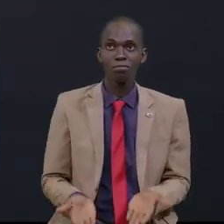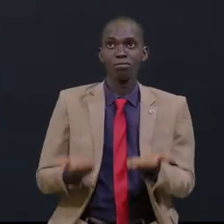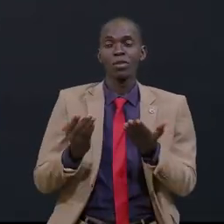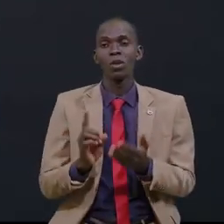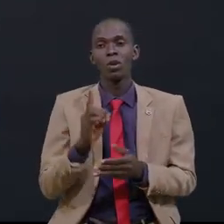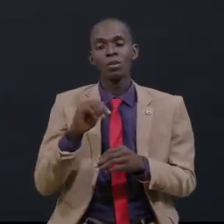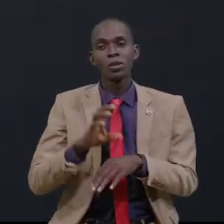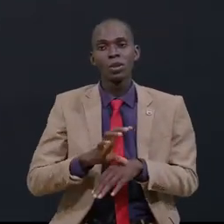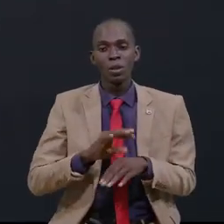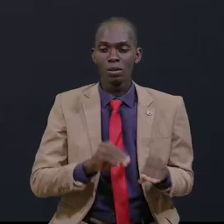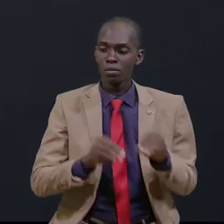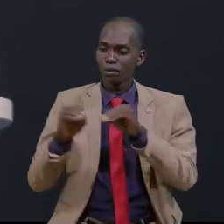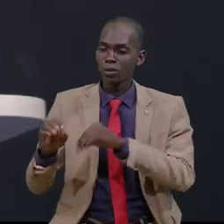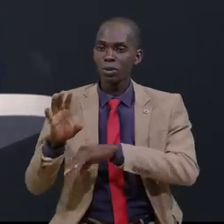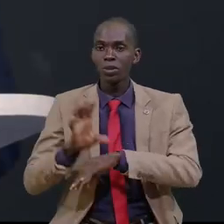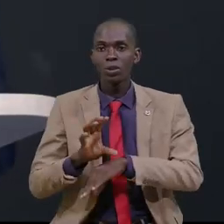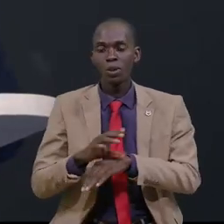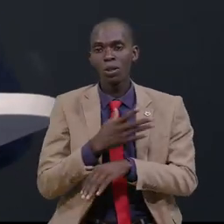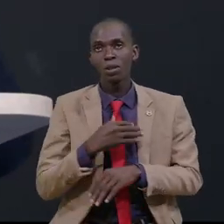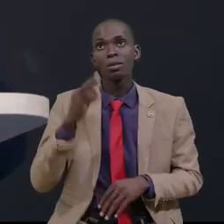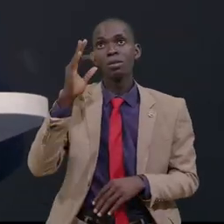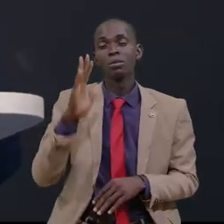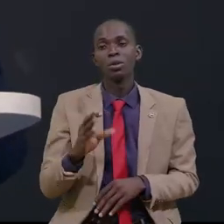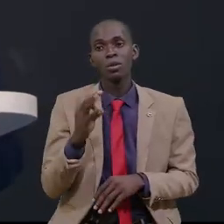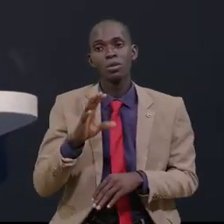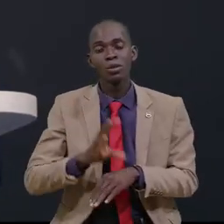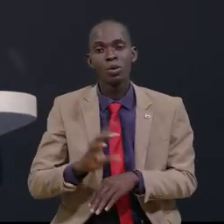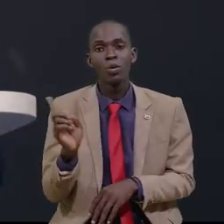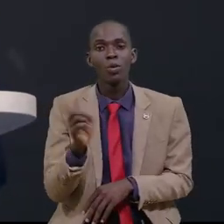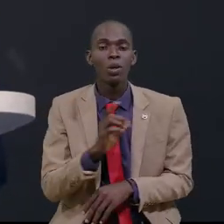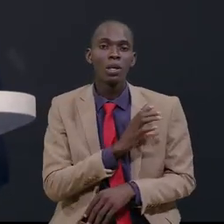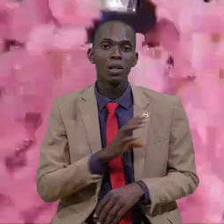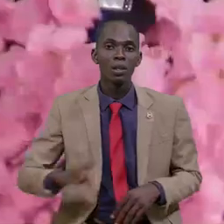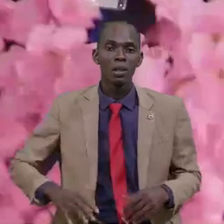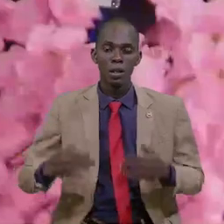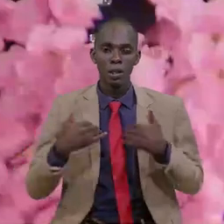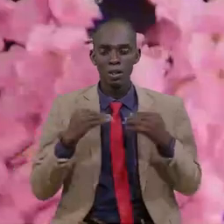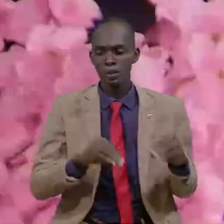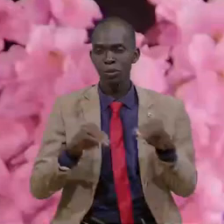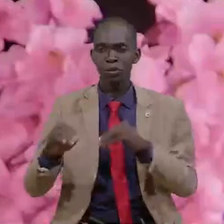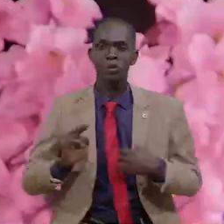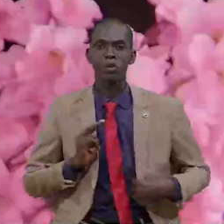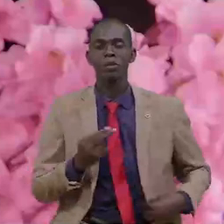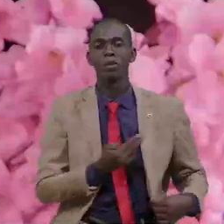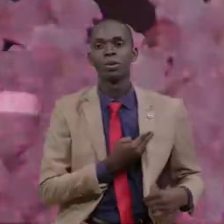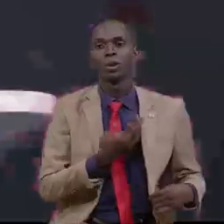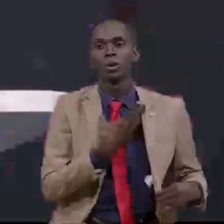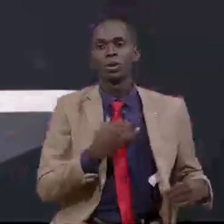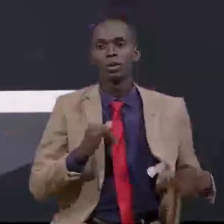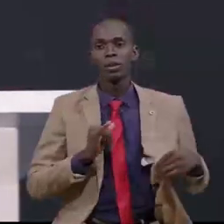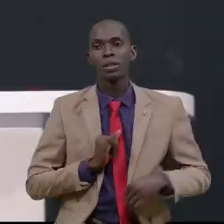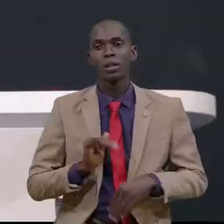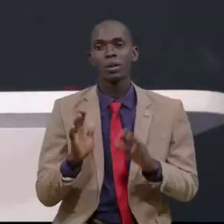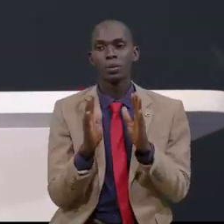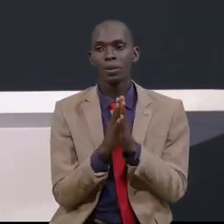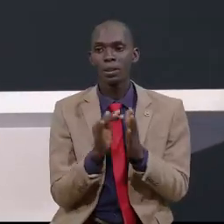l'Église, placer l'Église et les ministres de l'Église là où Christ les a placés. Et je